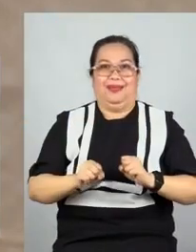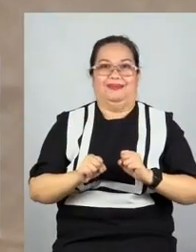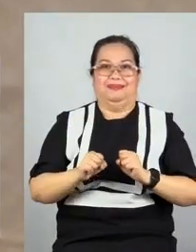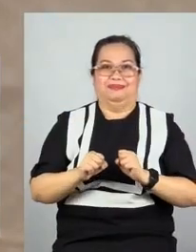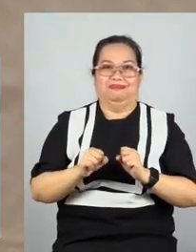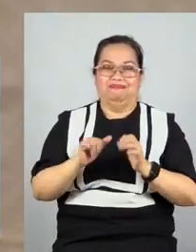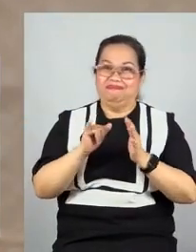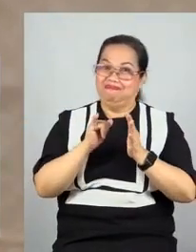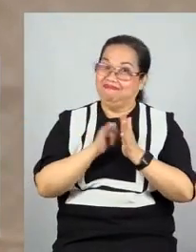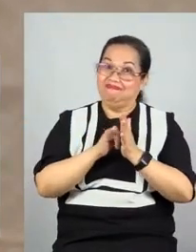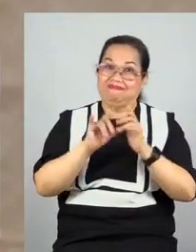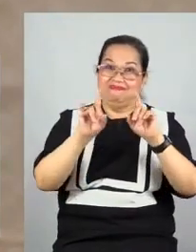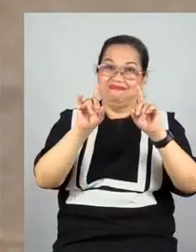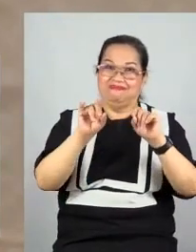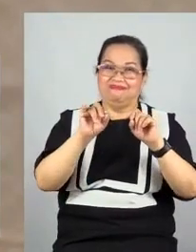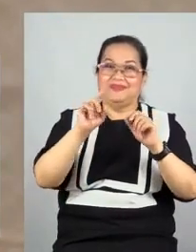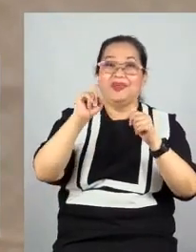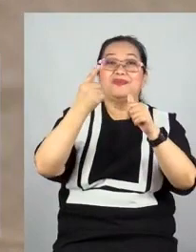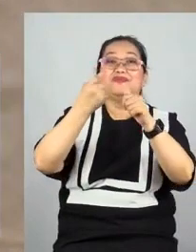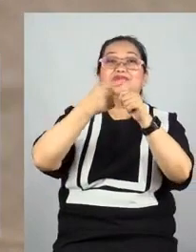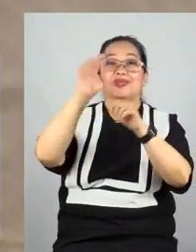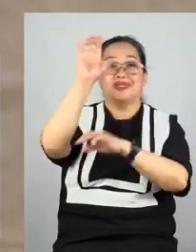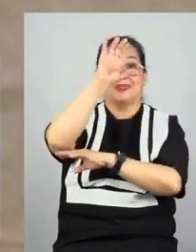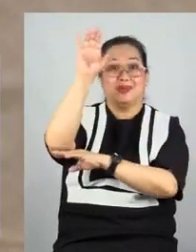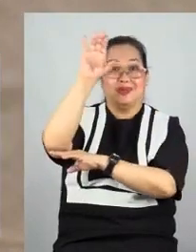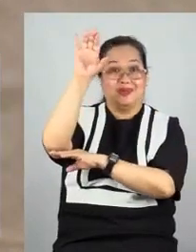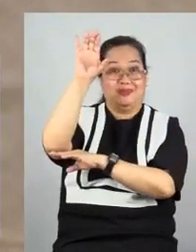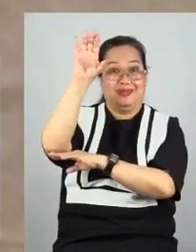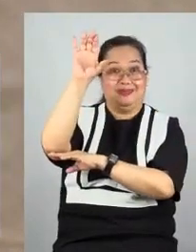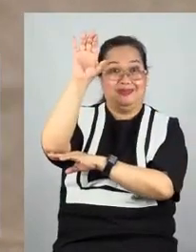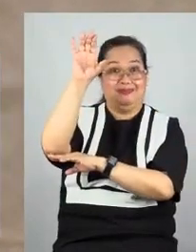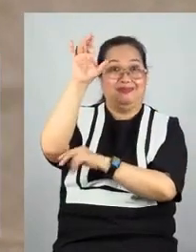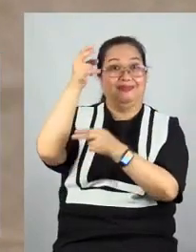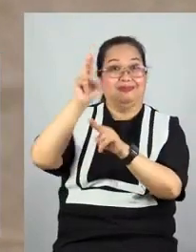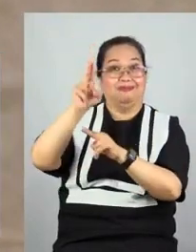Ganun po ang kanyang ginawa nung unang Kapaskuhan. Ang sinasabi ni Pablo,